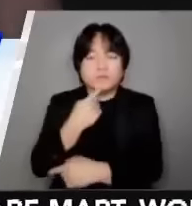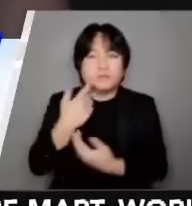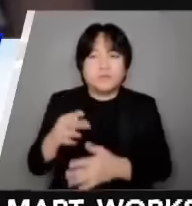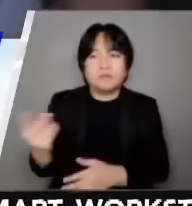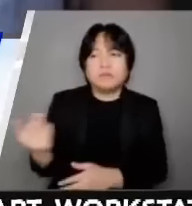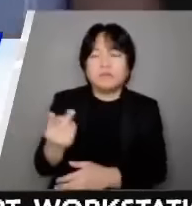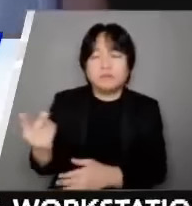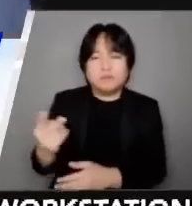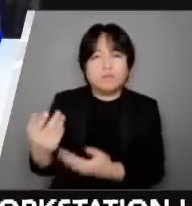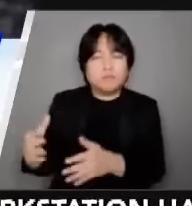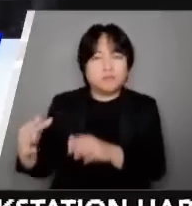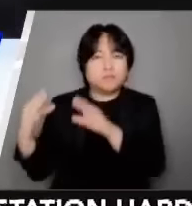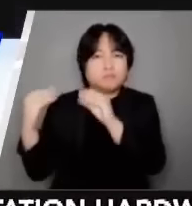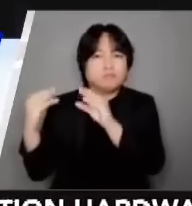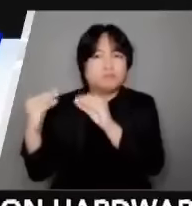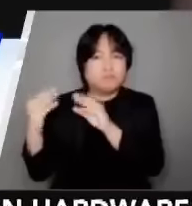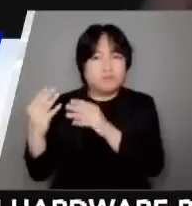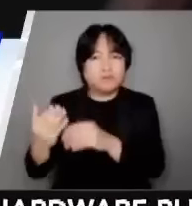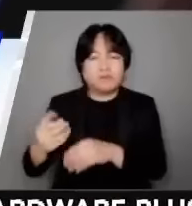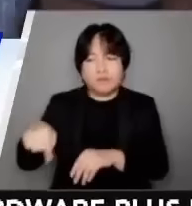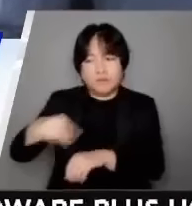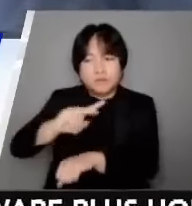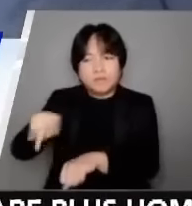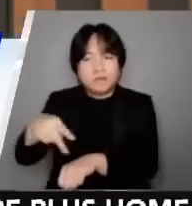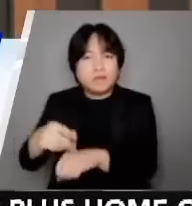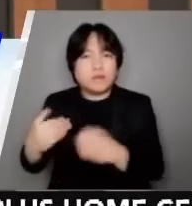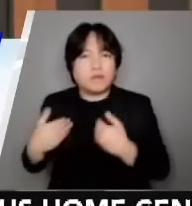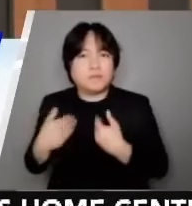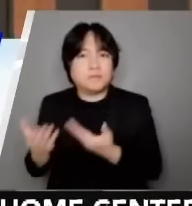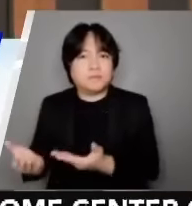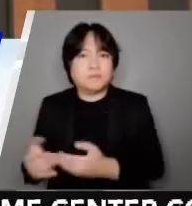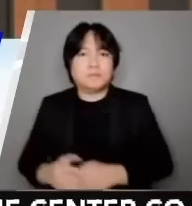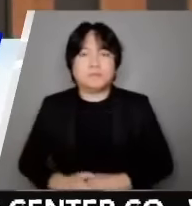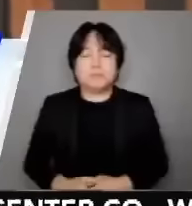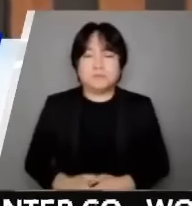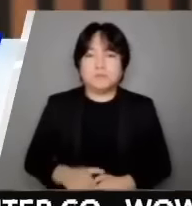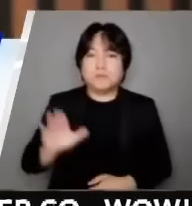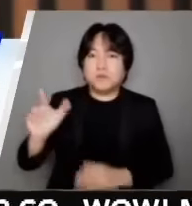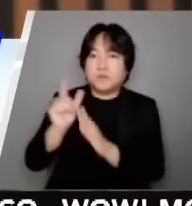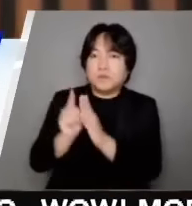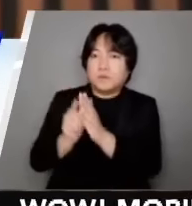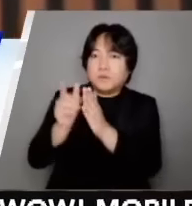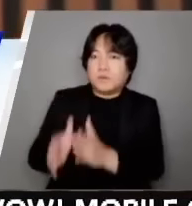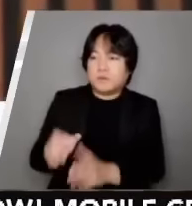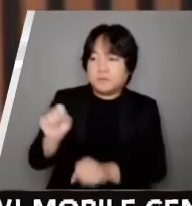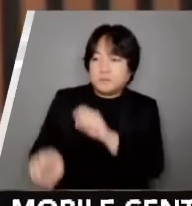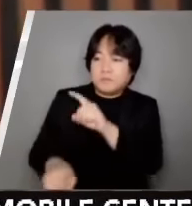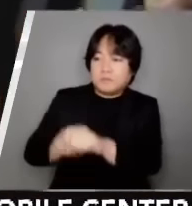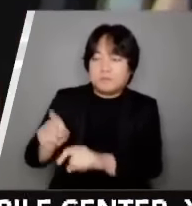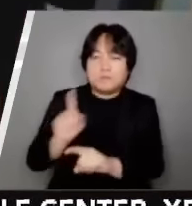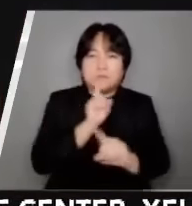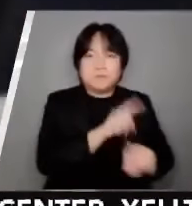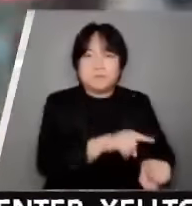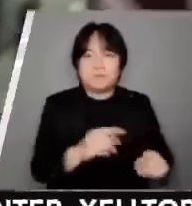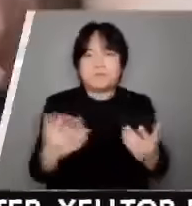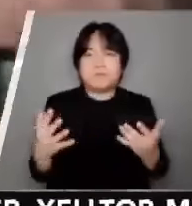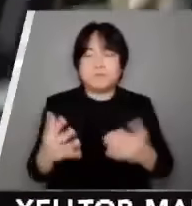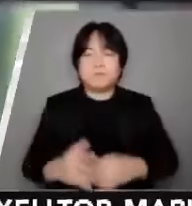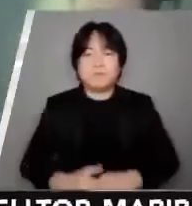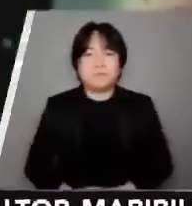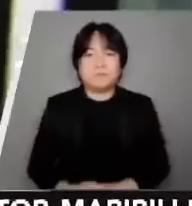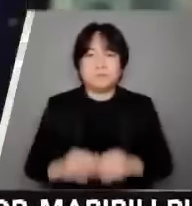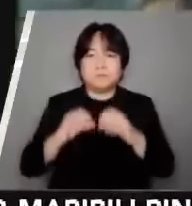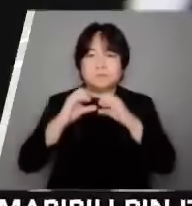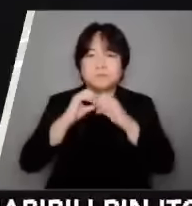Pilipinas pa siya kinukuhanan namin ng pahayag si gal at kaa pero wala pa silang tugon mav Gonzalez nagbabalita para sa